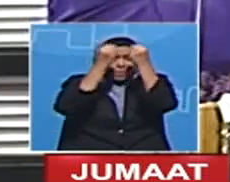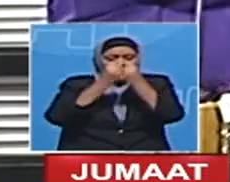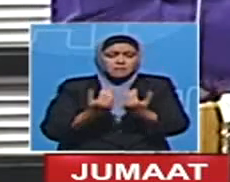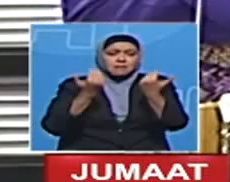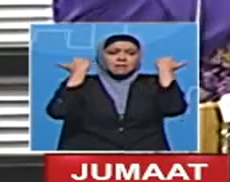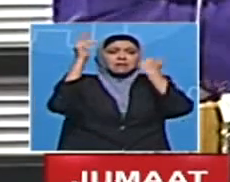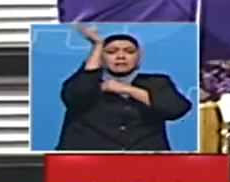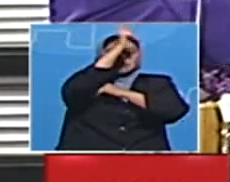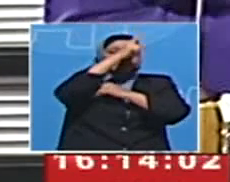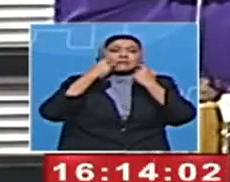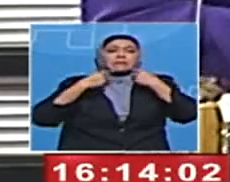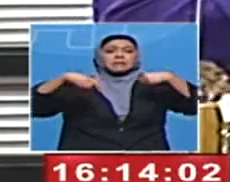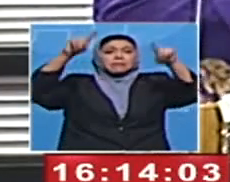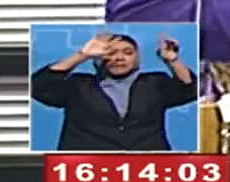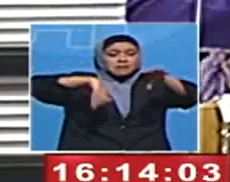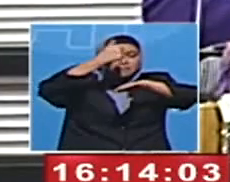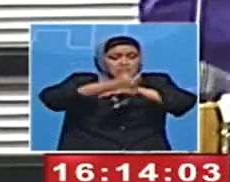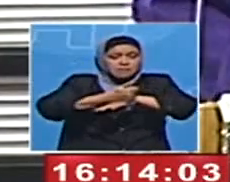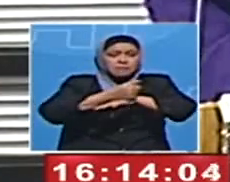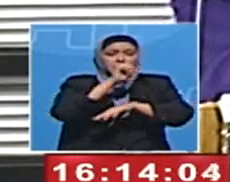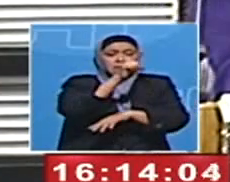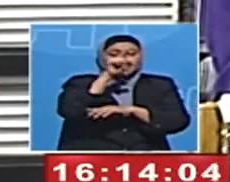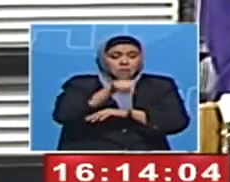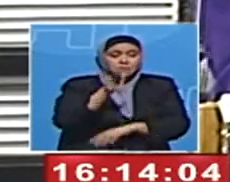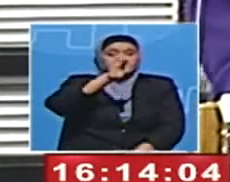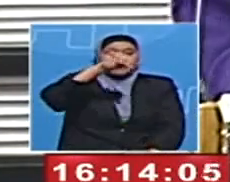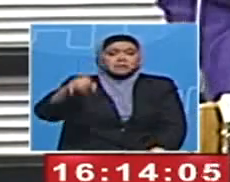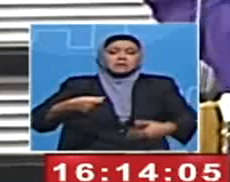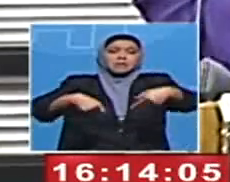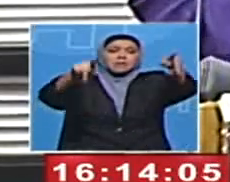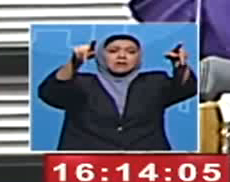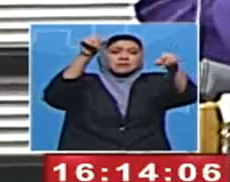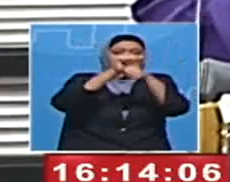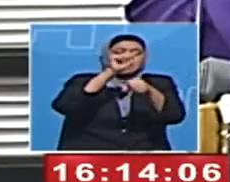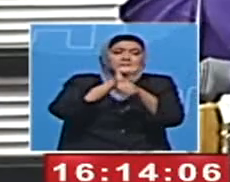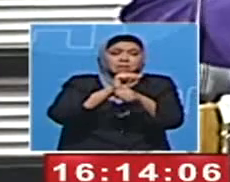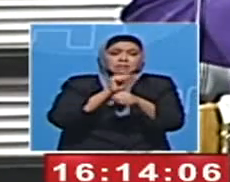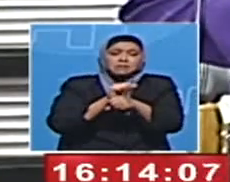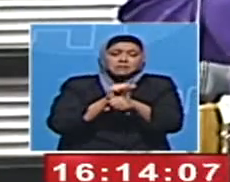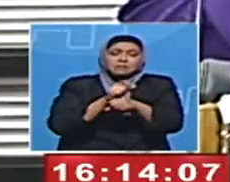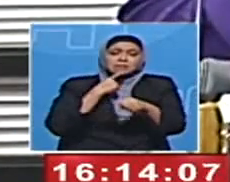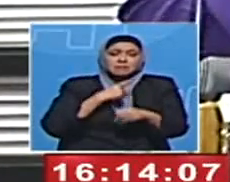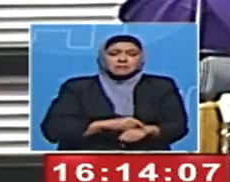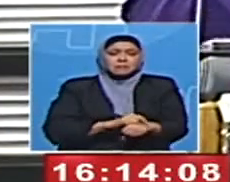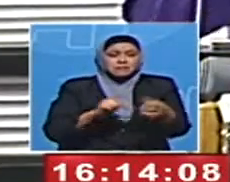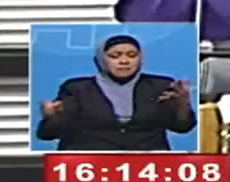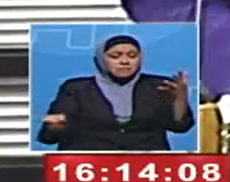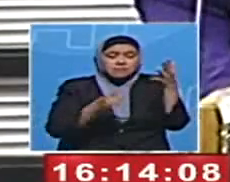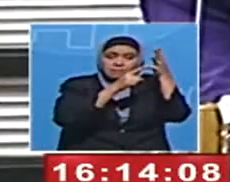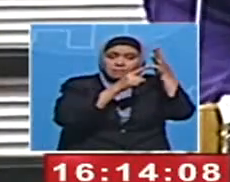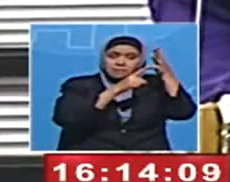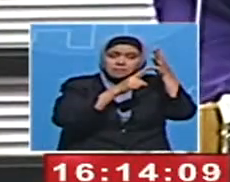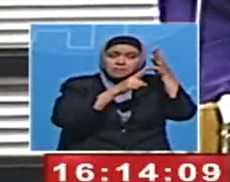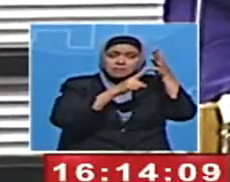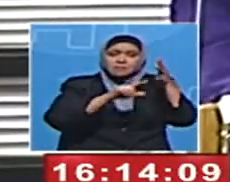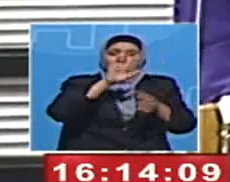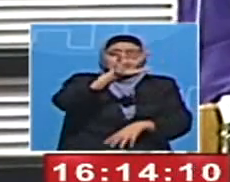mengunjurkan sebanyak 1.8 juta peluang pekerjaan tuan yang di-pertua pencapaian kelima seramai 5 juta